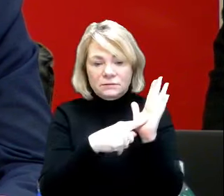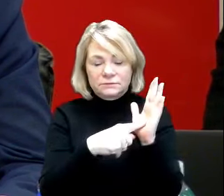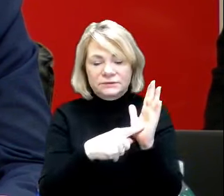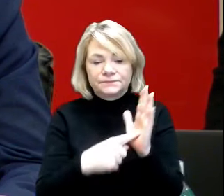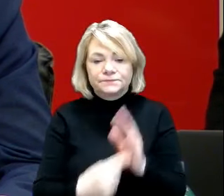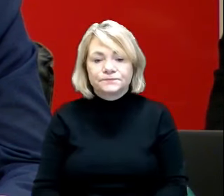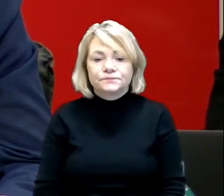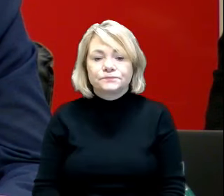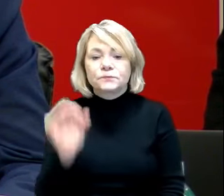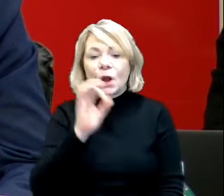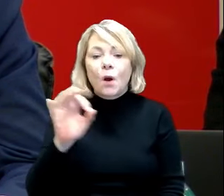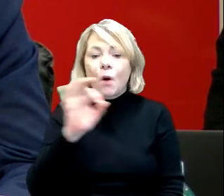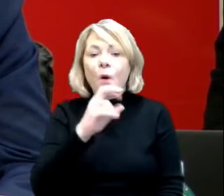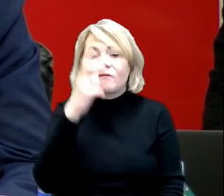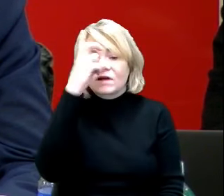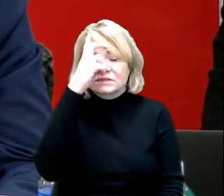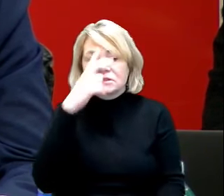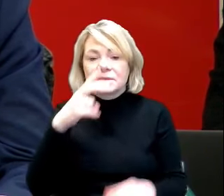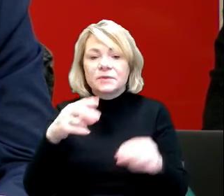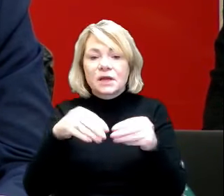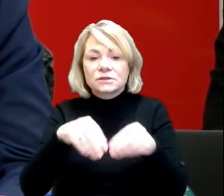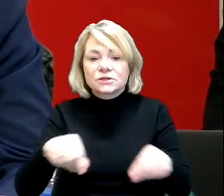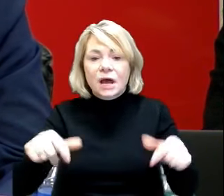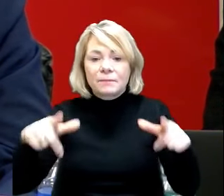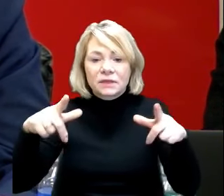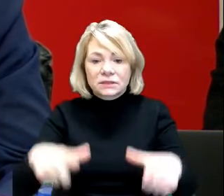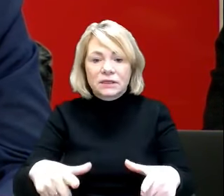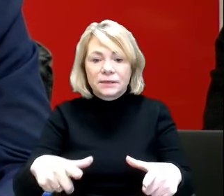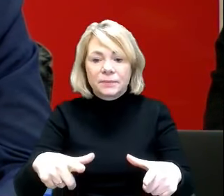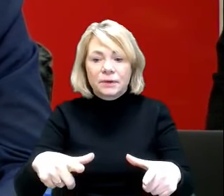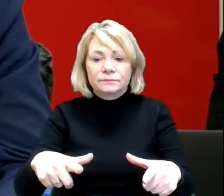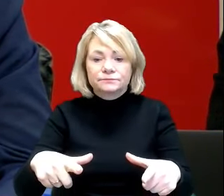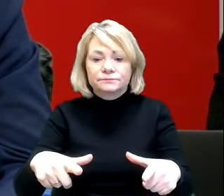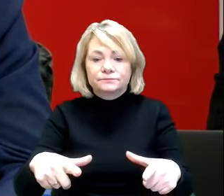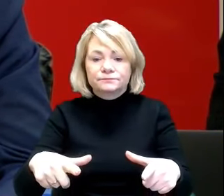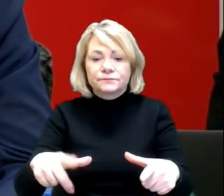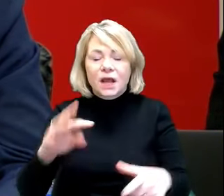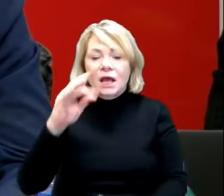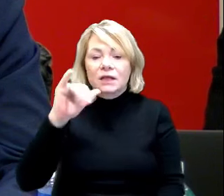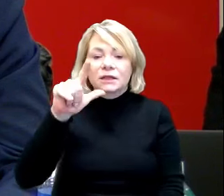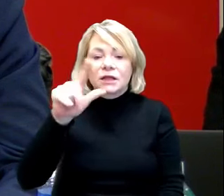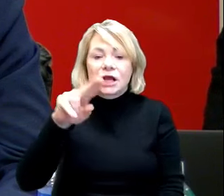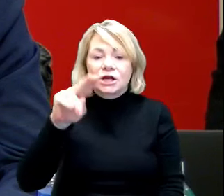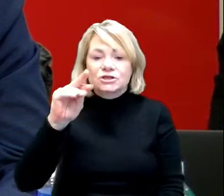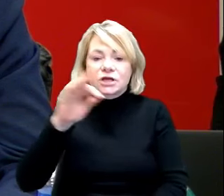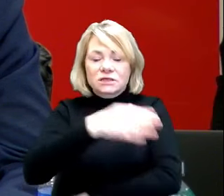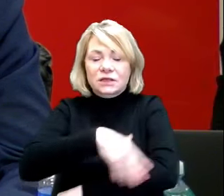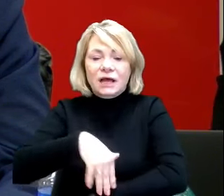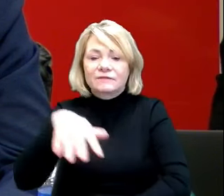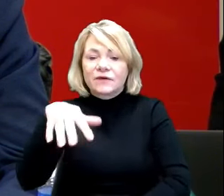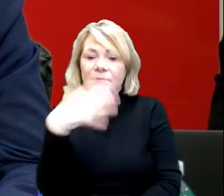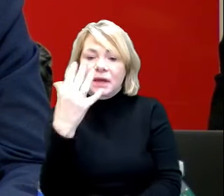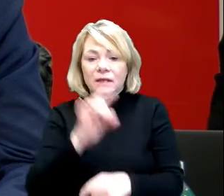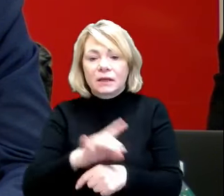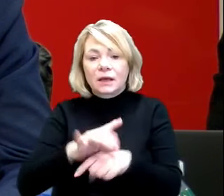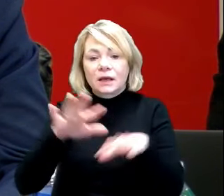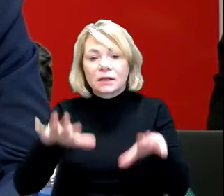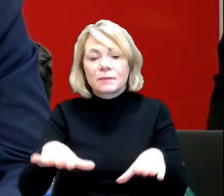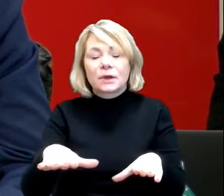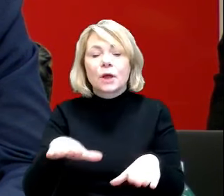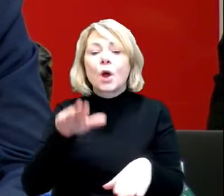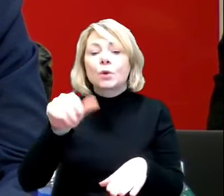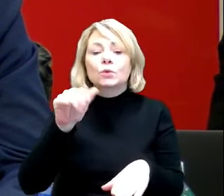dėl valstybinės žemės sklypo a tilžės gatvė 5 klaipėdoje nuomos sutarties